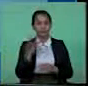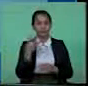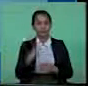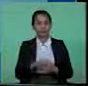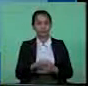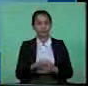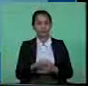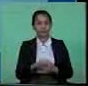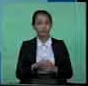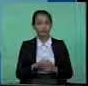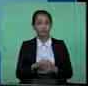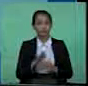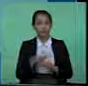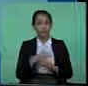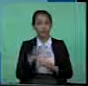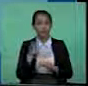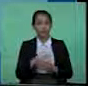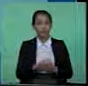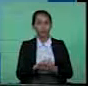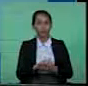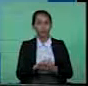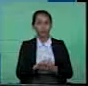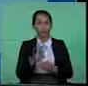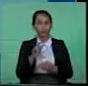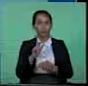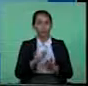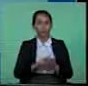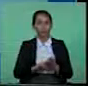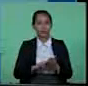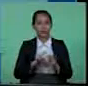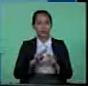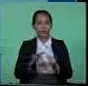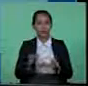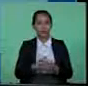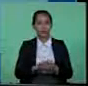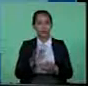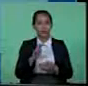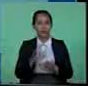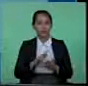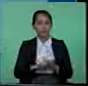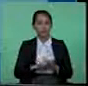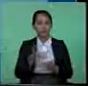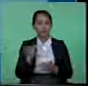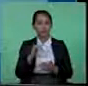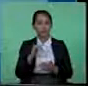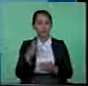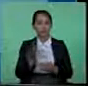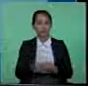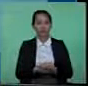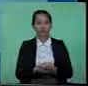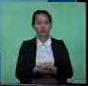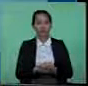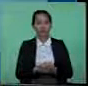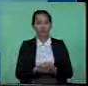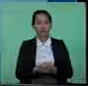1224 bilan 3 ning bo'linmasi 408 ga teng. 408 bilan 2 ning